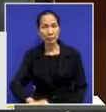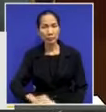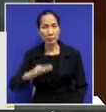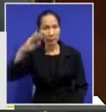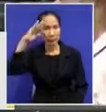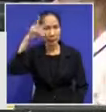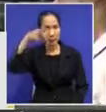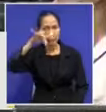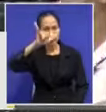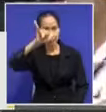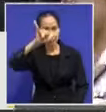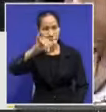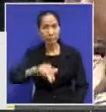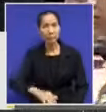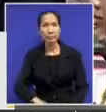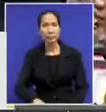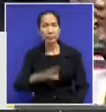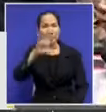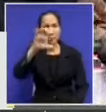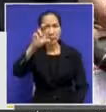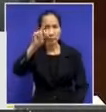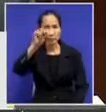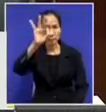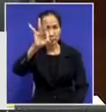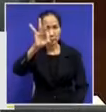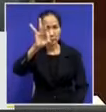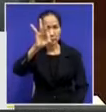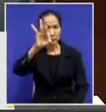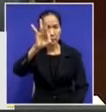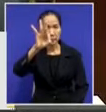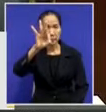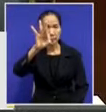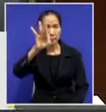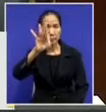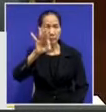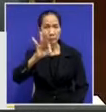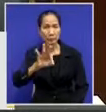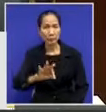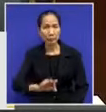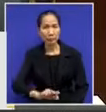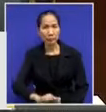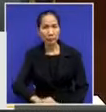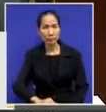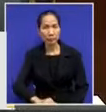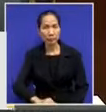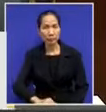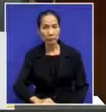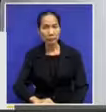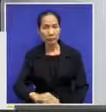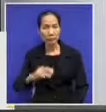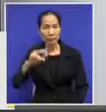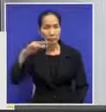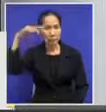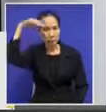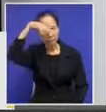พลเอกประยุทธ์จันทร์โอชาครับ 539นายศิรสิทธิ์เลิศด้วยลาภ ท่านธนาธร